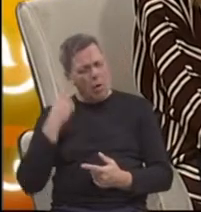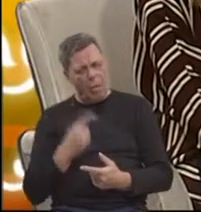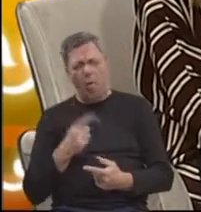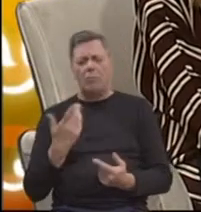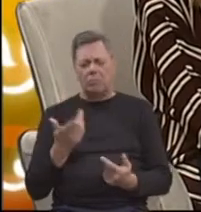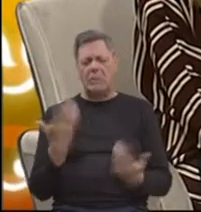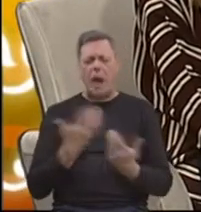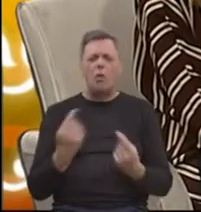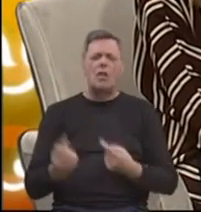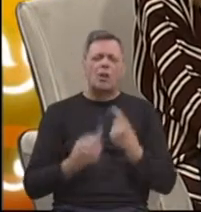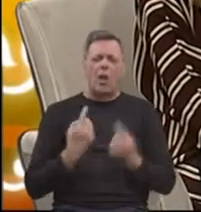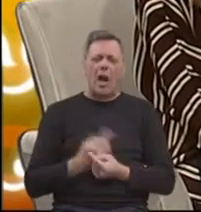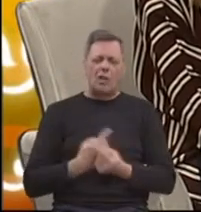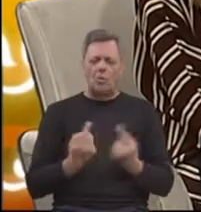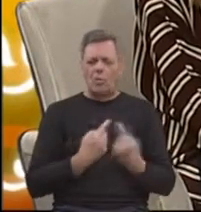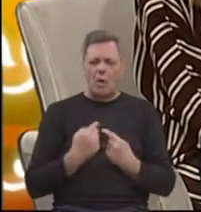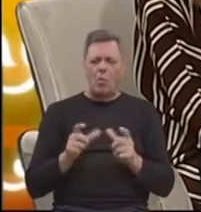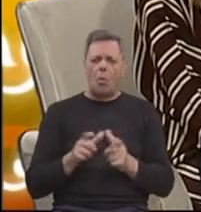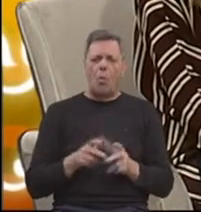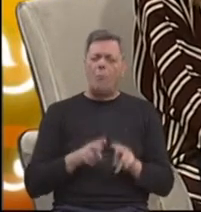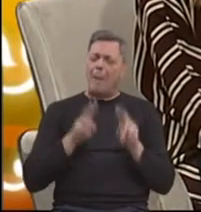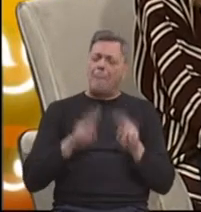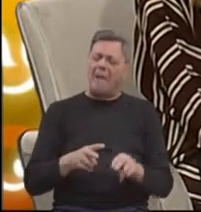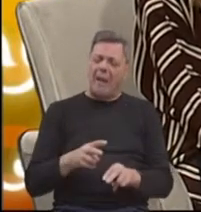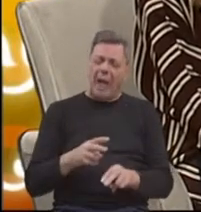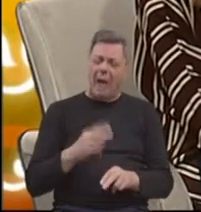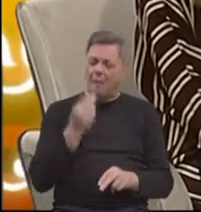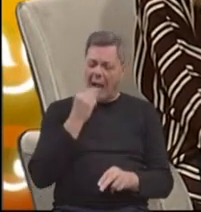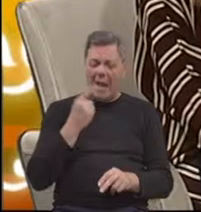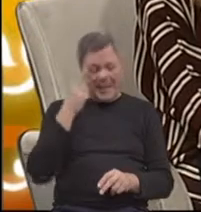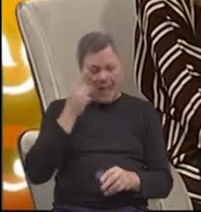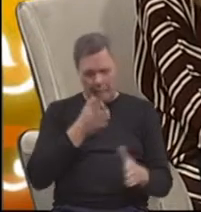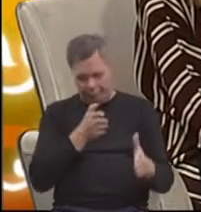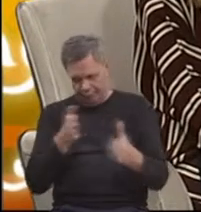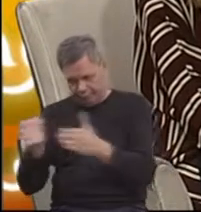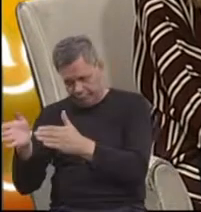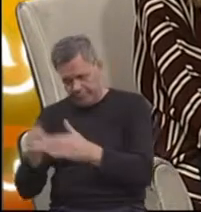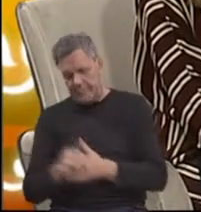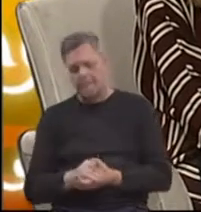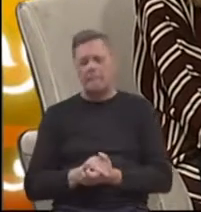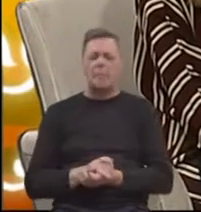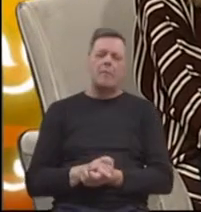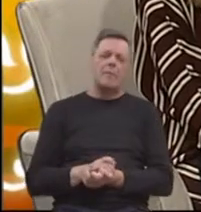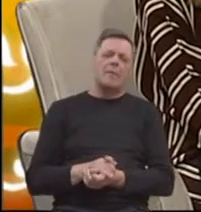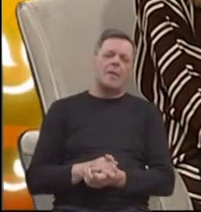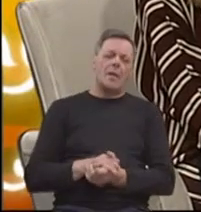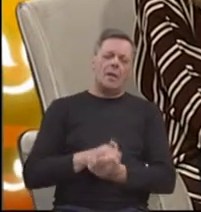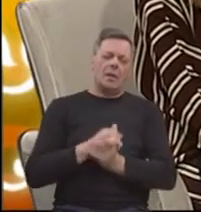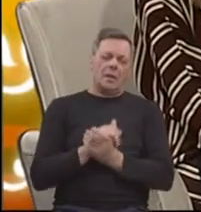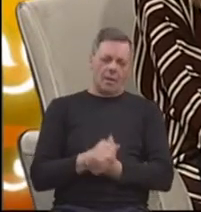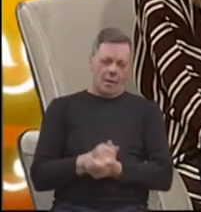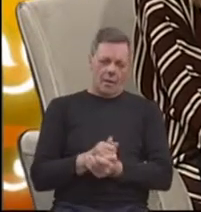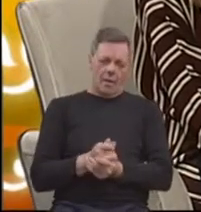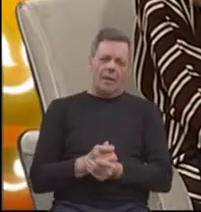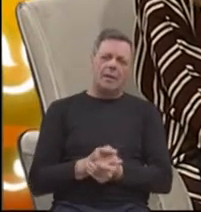se događaju situacije u kojima i pravilna prehrana zna krenuti u krivom smjeru. I ortoreksija kao tema je jedna od ključnih tema koja se